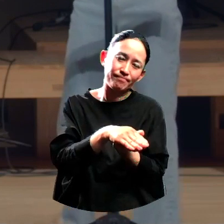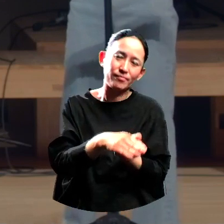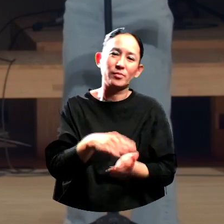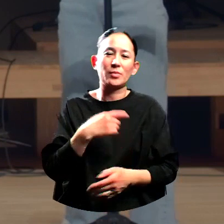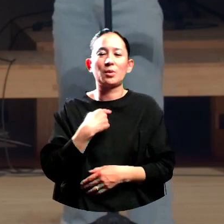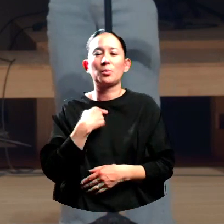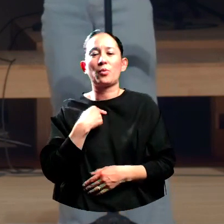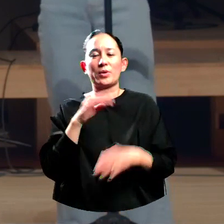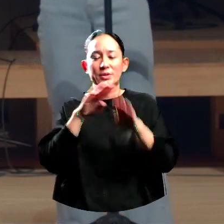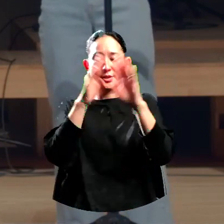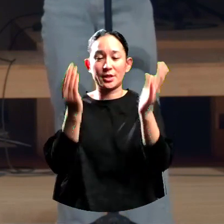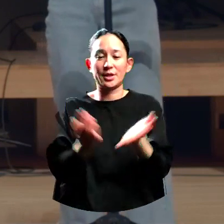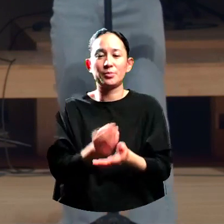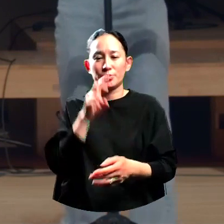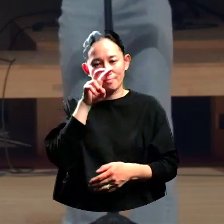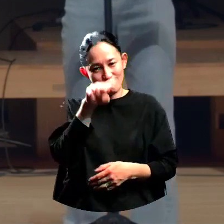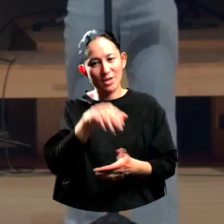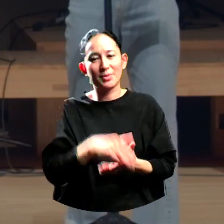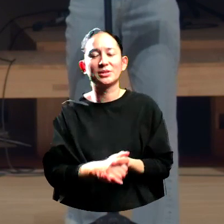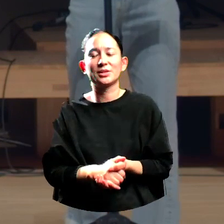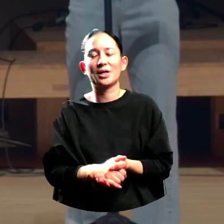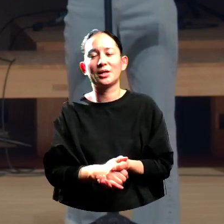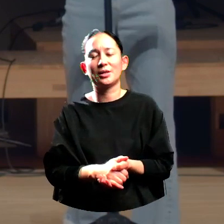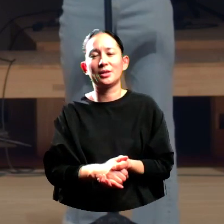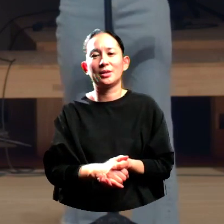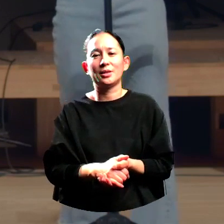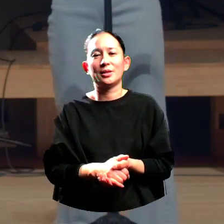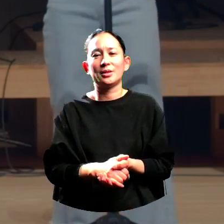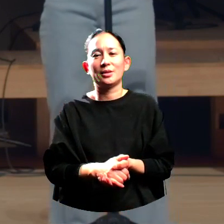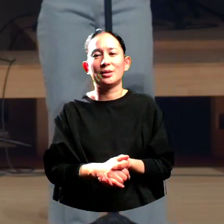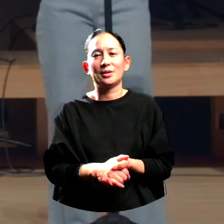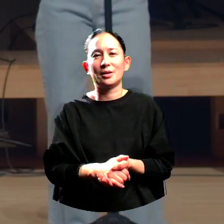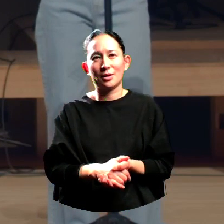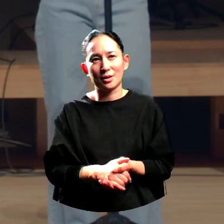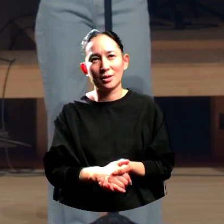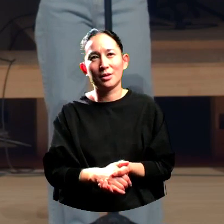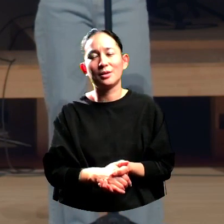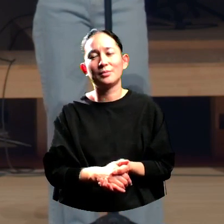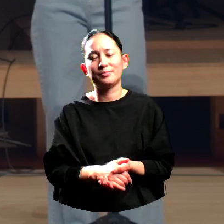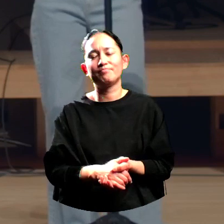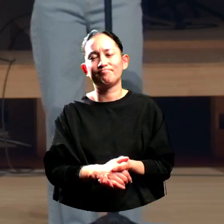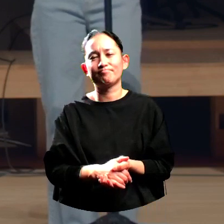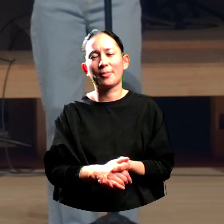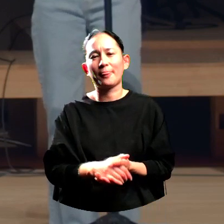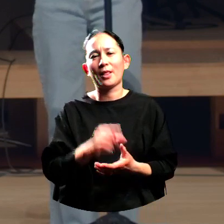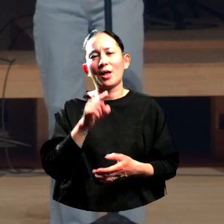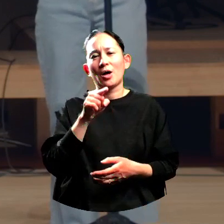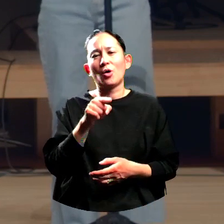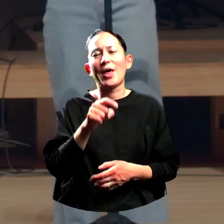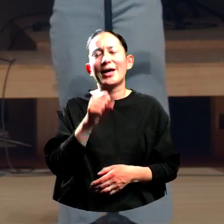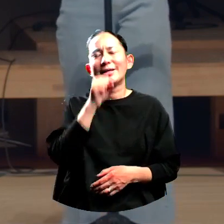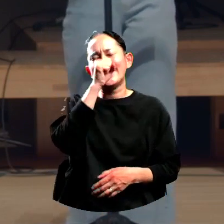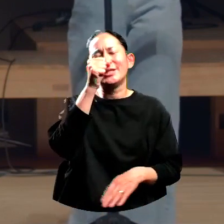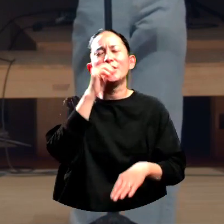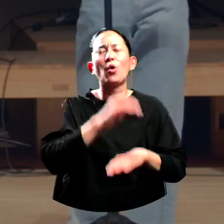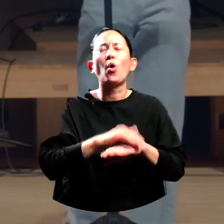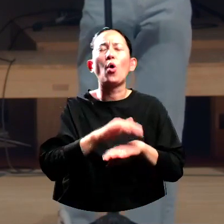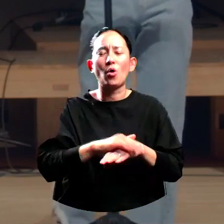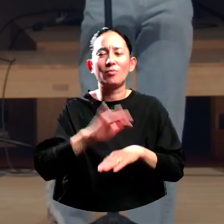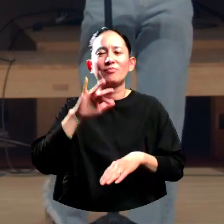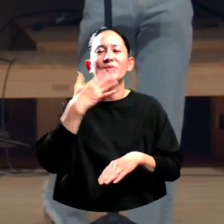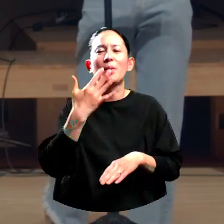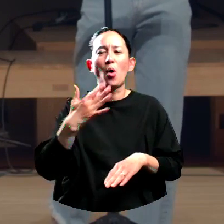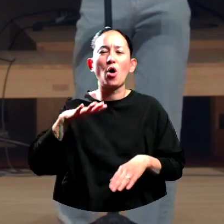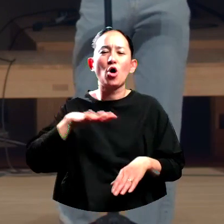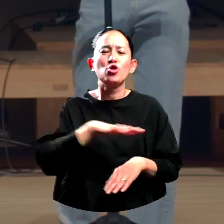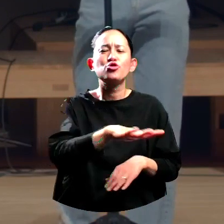was observing it closely. ここね、素晴らしい G の撃退方法なんだけど、一つ困ることは床がね、洗剤だらけ